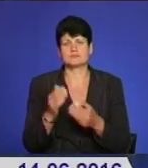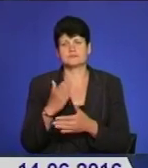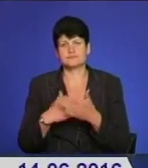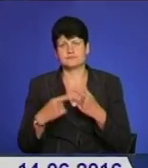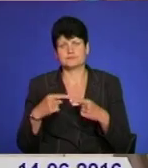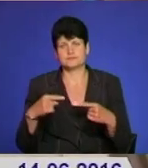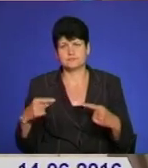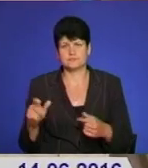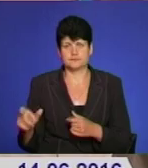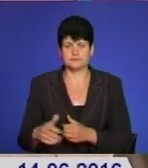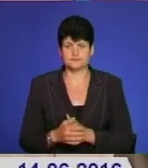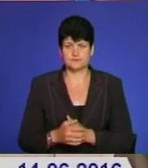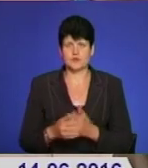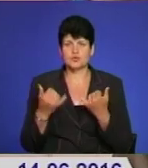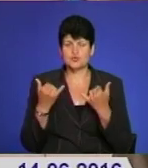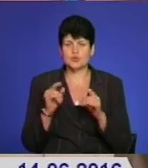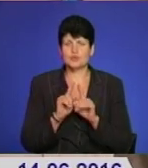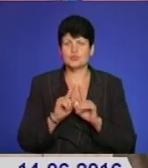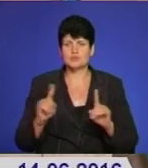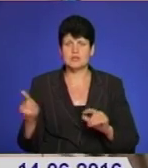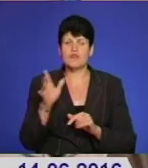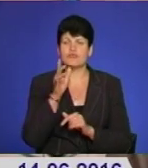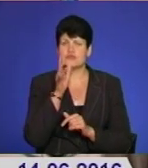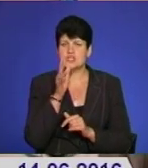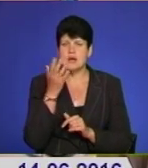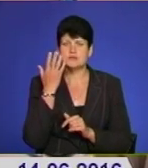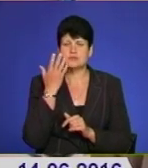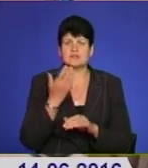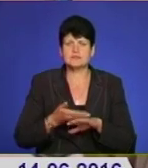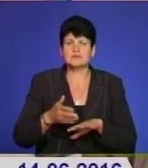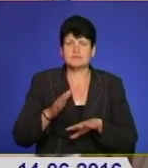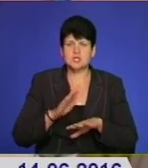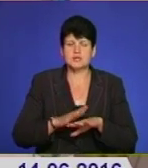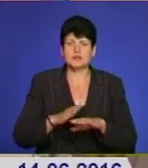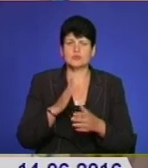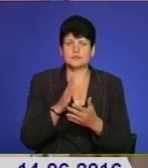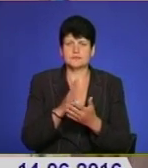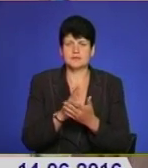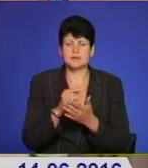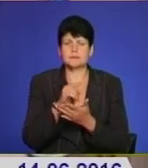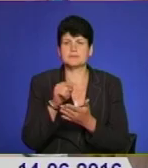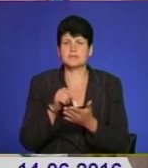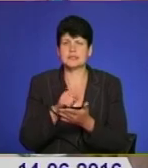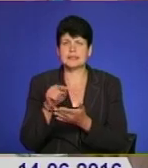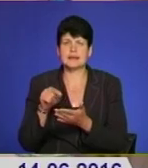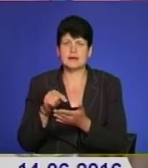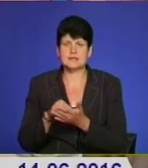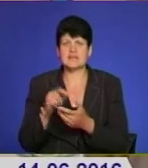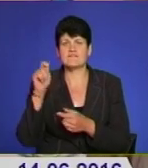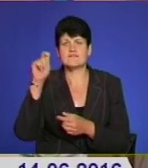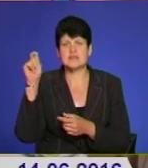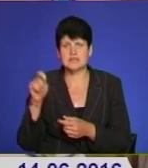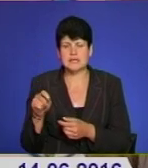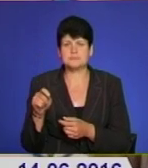населення. Сьогодні особливо в час такий важкий, скажімо, коли проходять, скажімо, питання, сьогодні і війна йде,